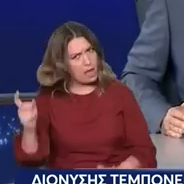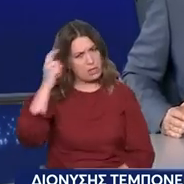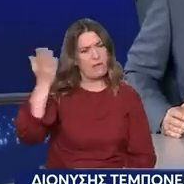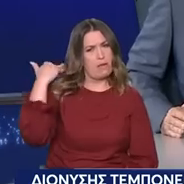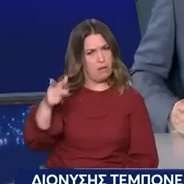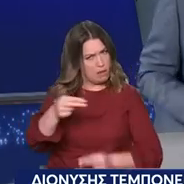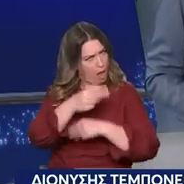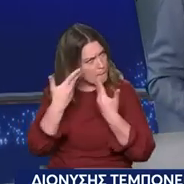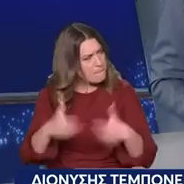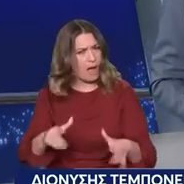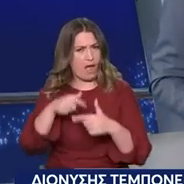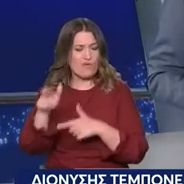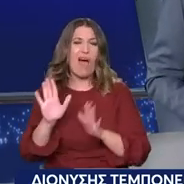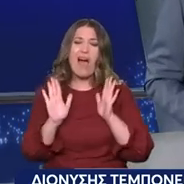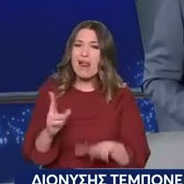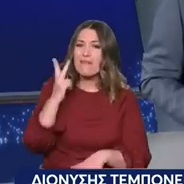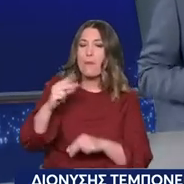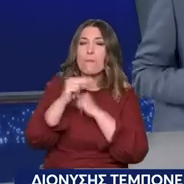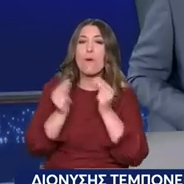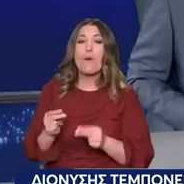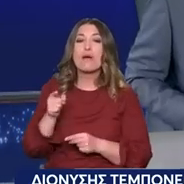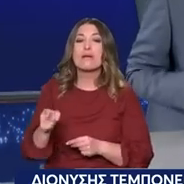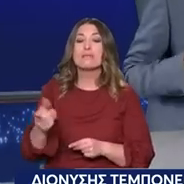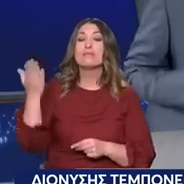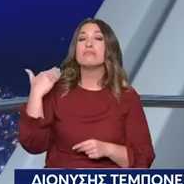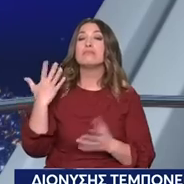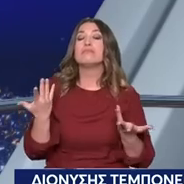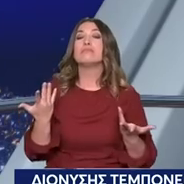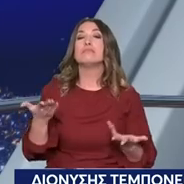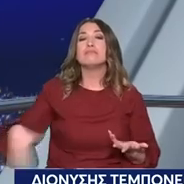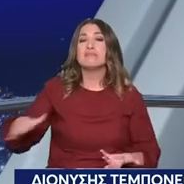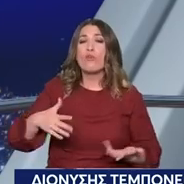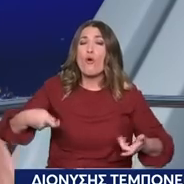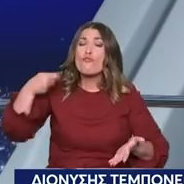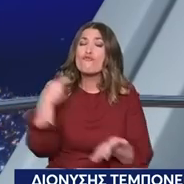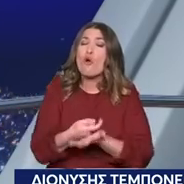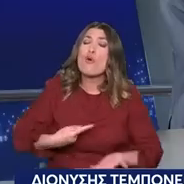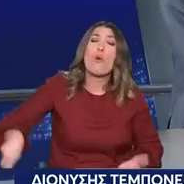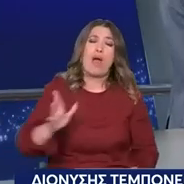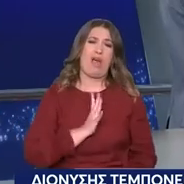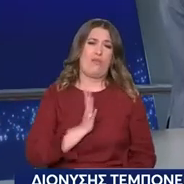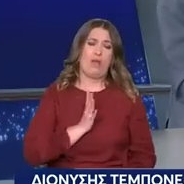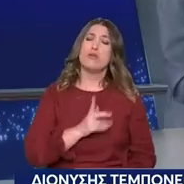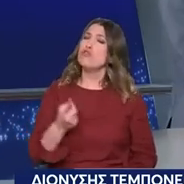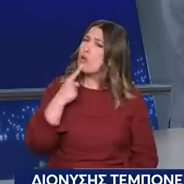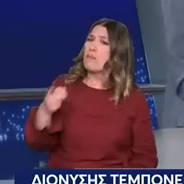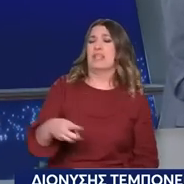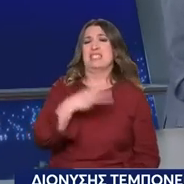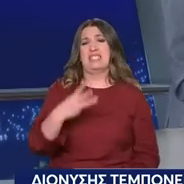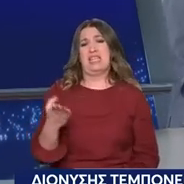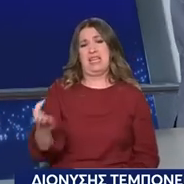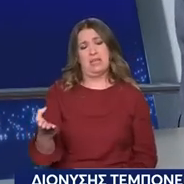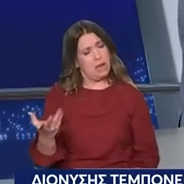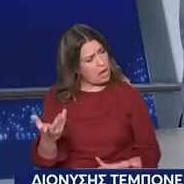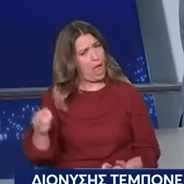που περιγράφετε, αλλά αυτό το αποτέλεσμα προήλθε από την υπερφορολόγηση όλων μας. Και το έχετε ομολογήσει κι εσείς ως ΣΥΡΙΖΑ, κάνοντας την